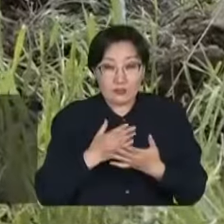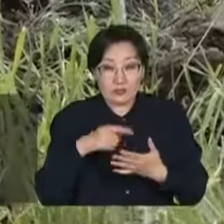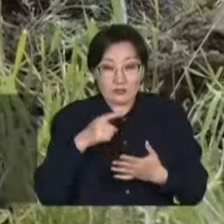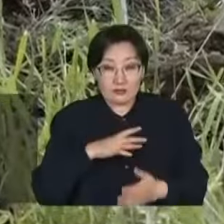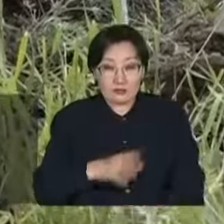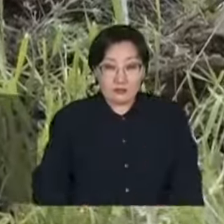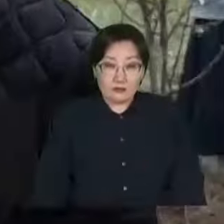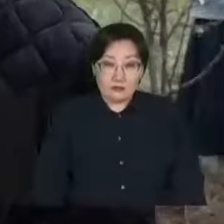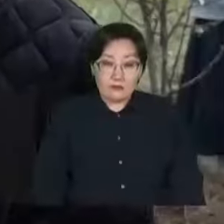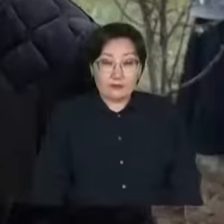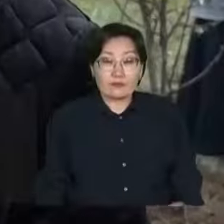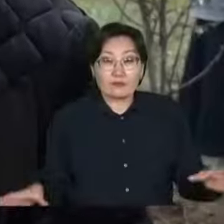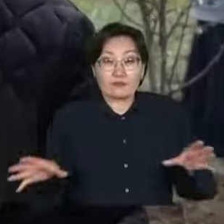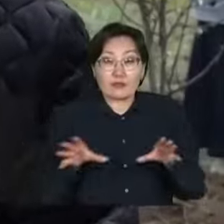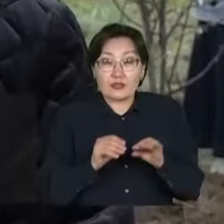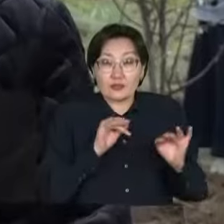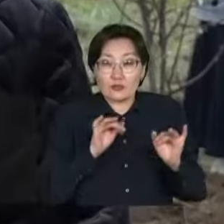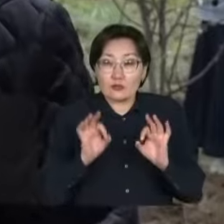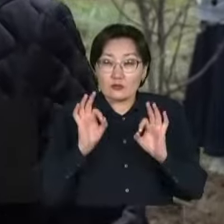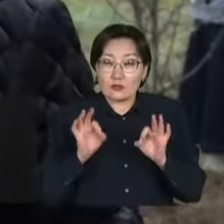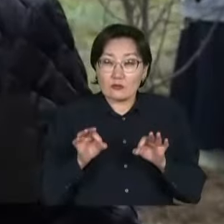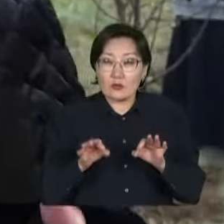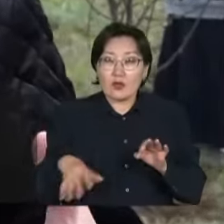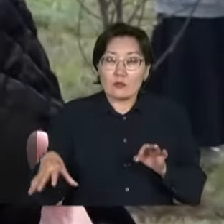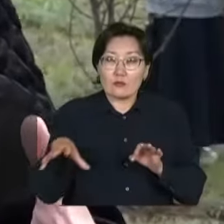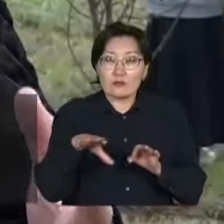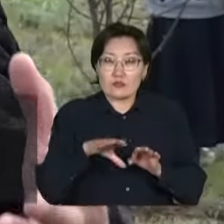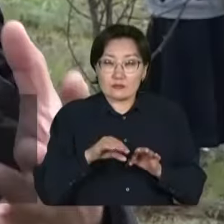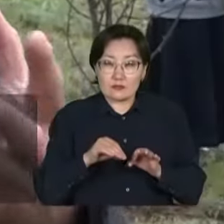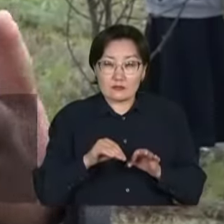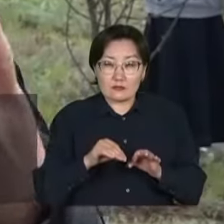тартты. Жұмыла көтерген жүгі жеңіл дейді. Барлығымыз мұны